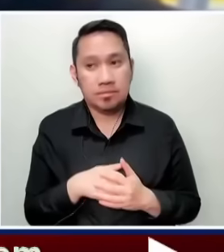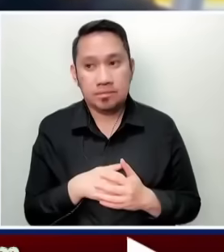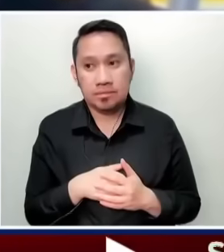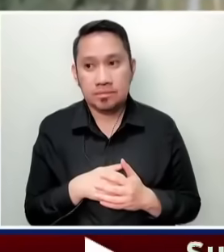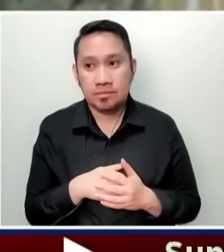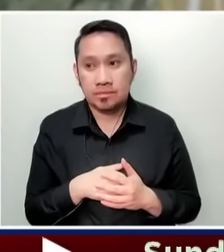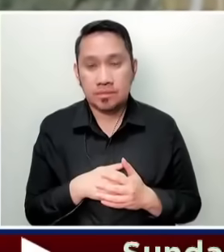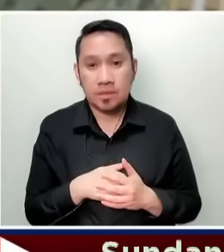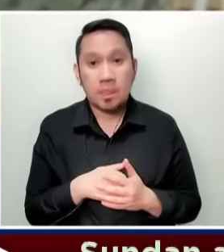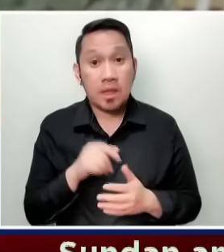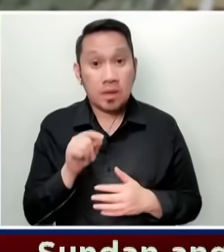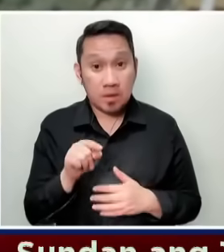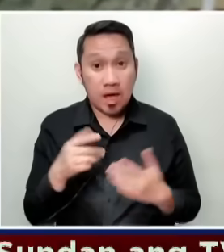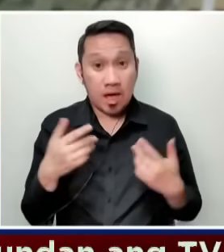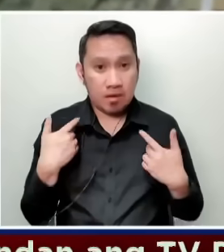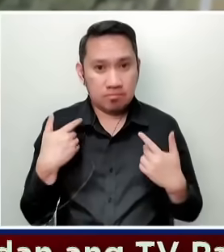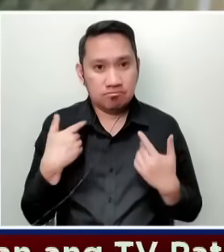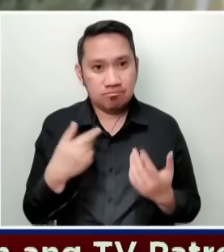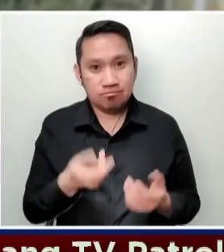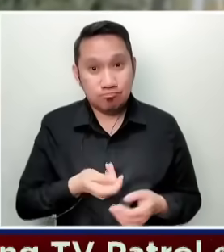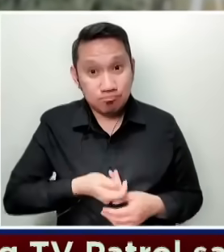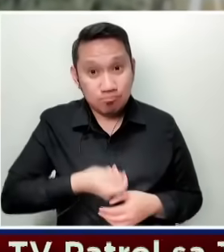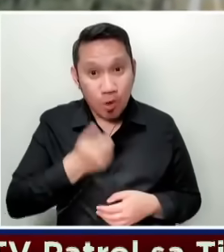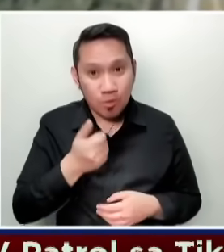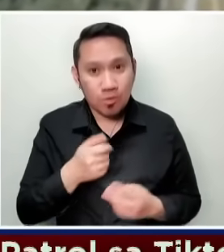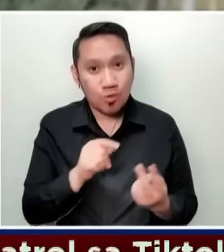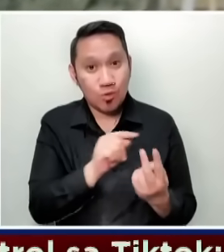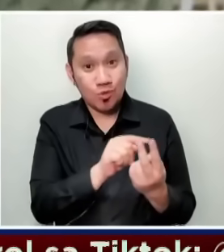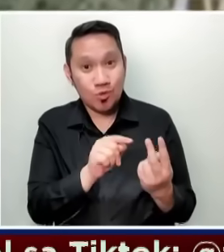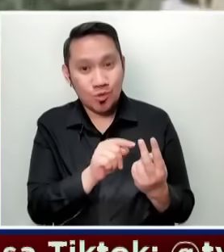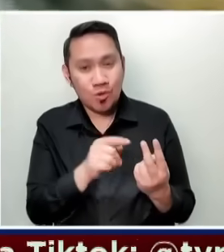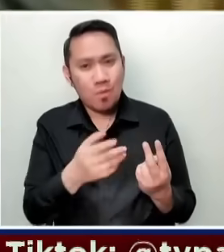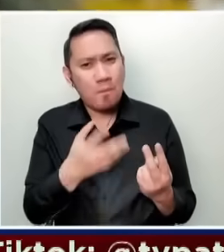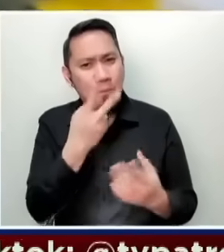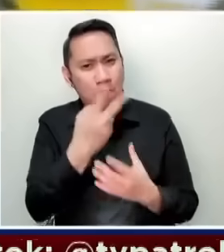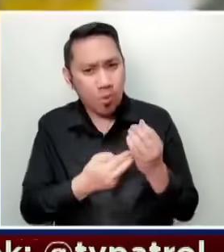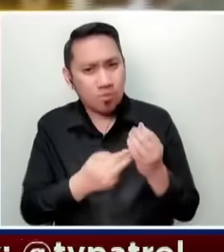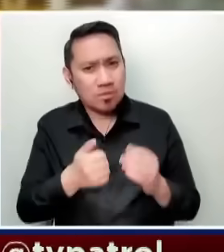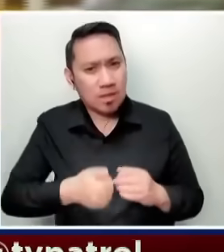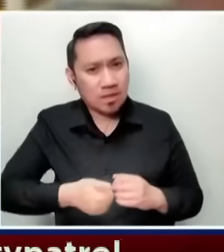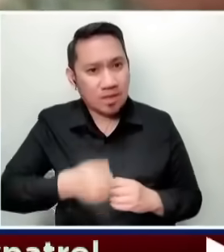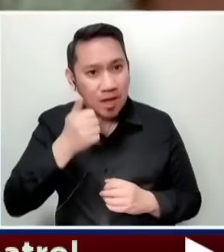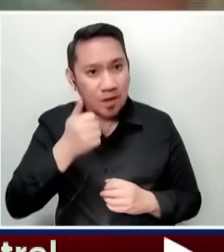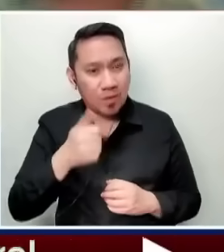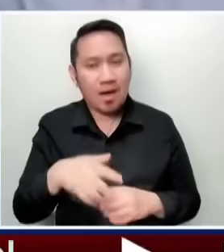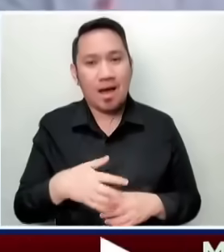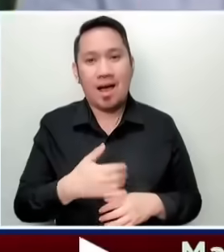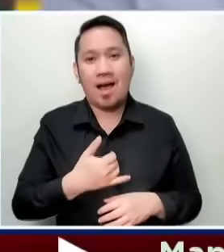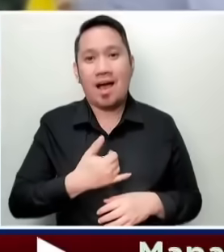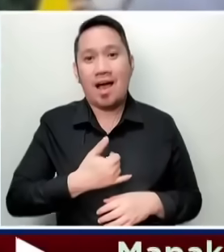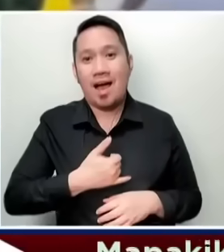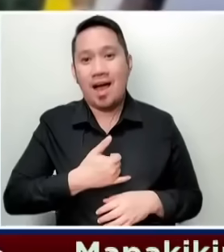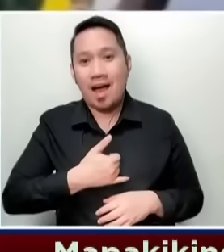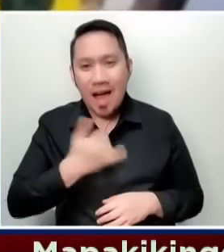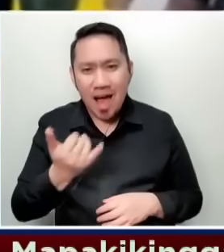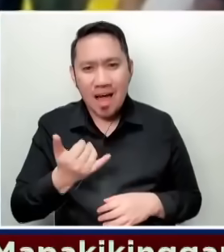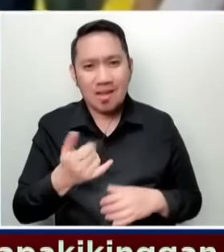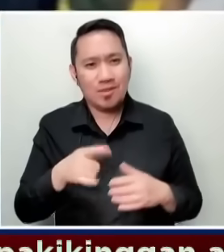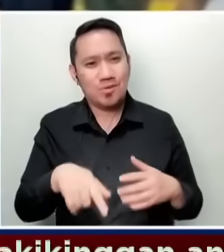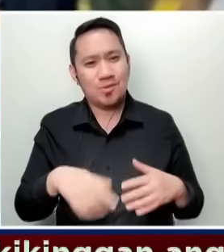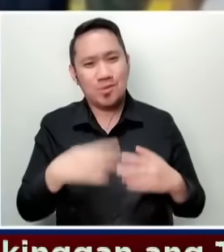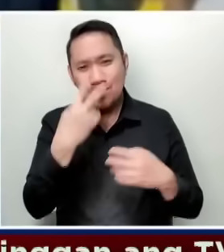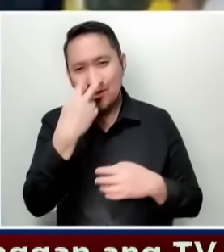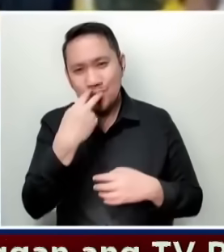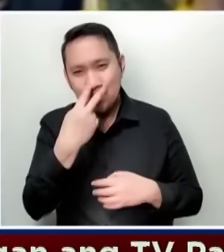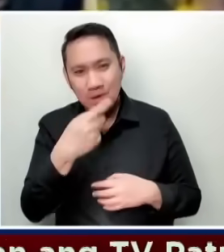Lanao del Sur, nag-drawlots ang dalawang kandidato sa pagka-barangay chairman. Nagsigawan at nag-iyakan ang mga supporter